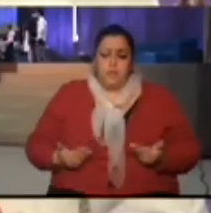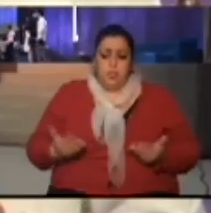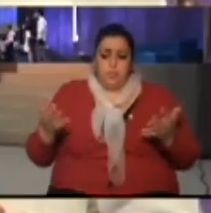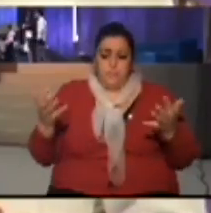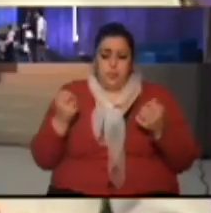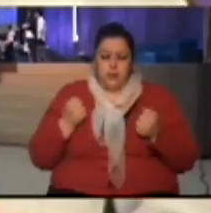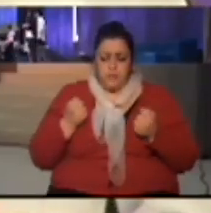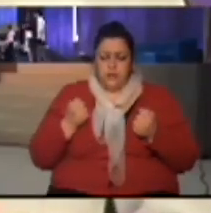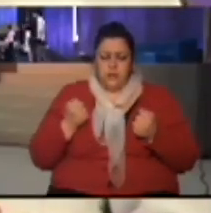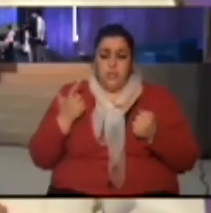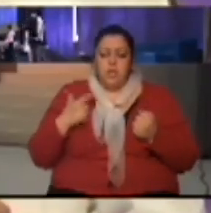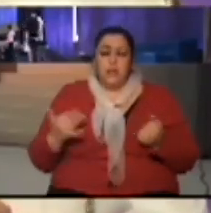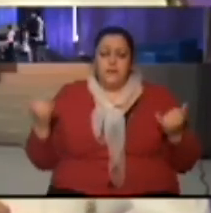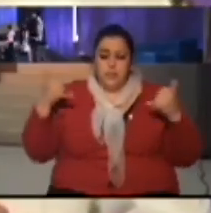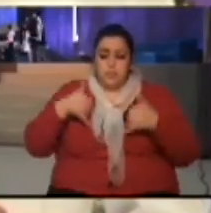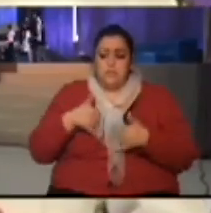ու լցնես սիրով,